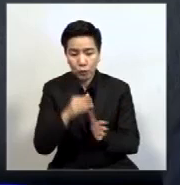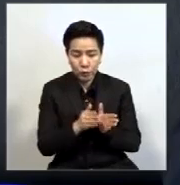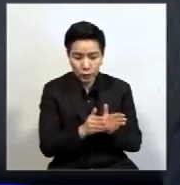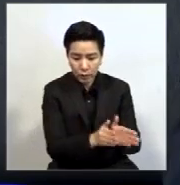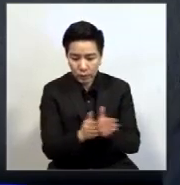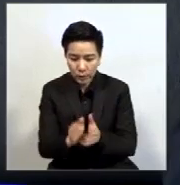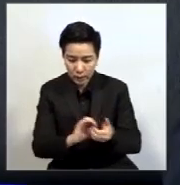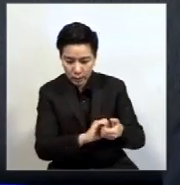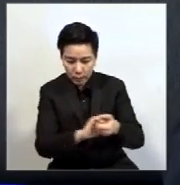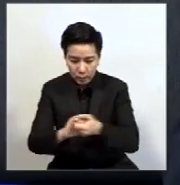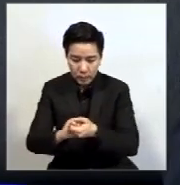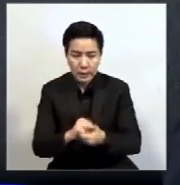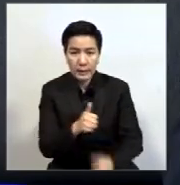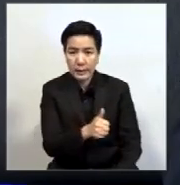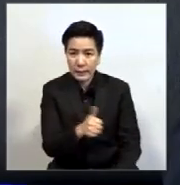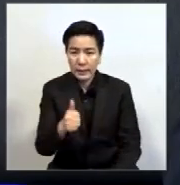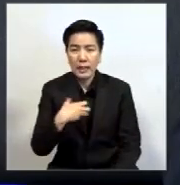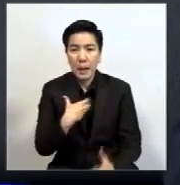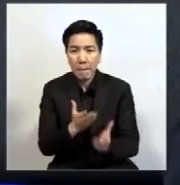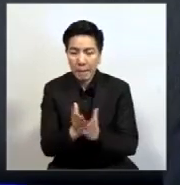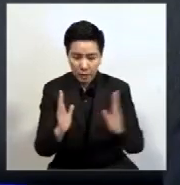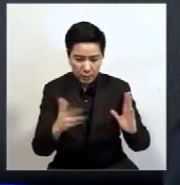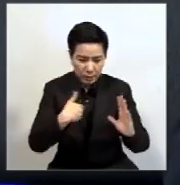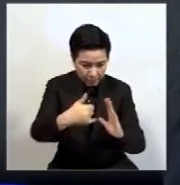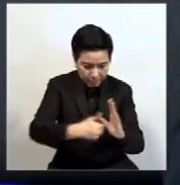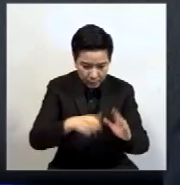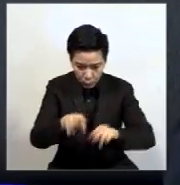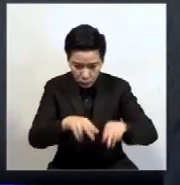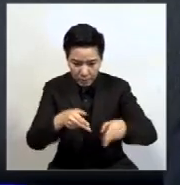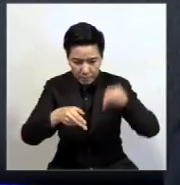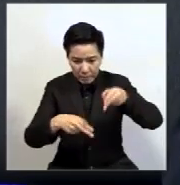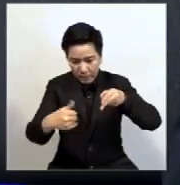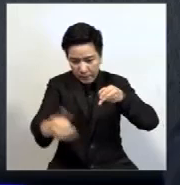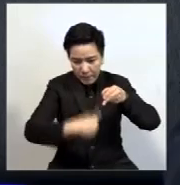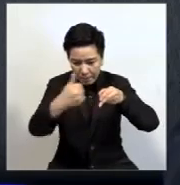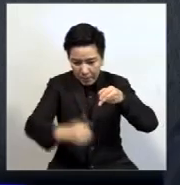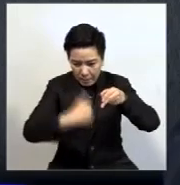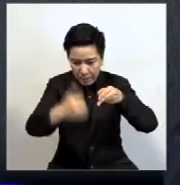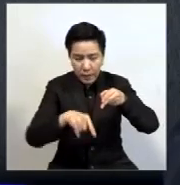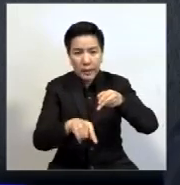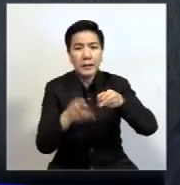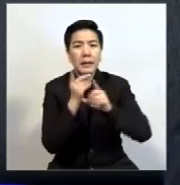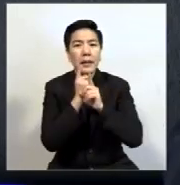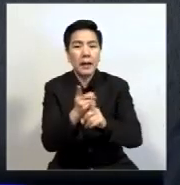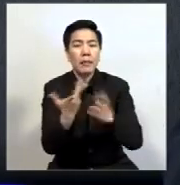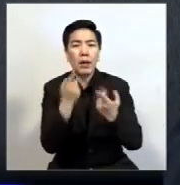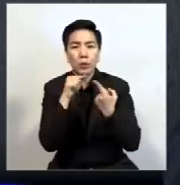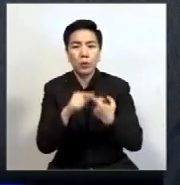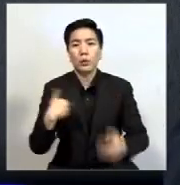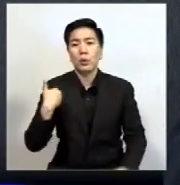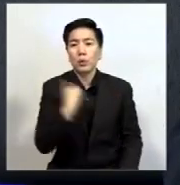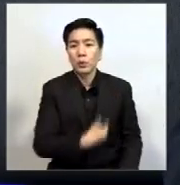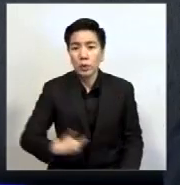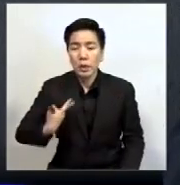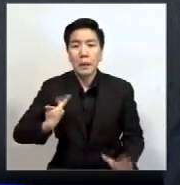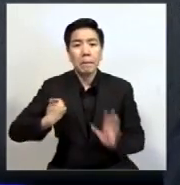มมือกันอย่างดีในการที่ทำให้ทุกคนเนี่ยผ่านตรงช่องทางที่มันมีการตรวจสอบทั้งทางด้านสุขภาพด้านศุลกาก